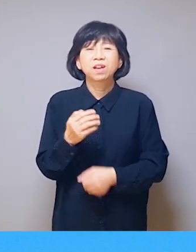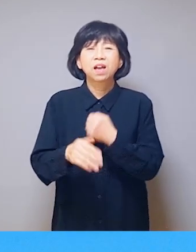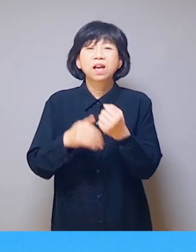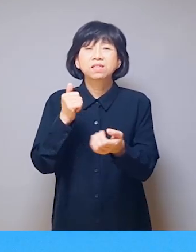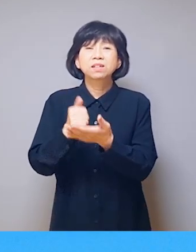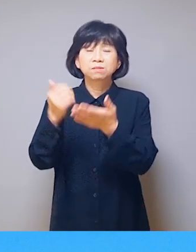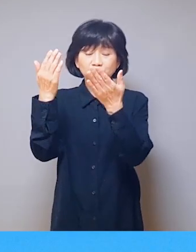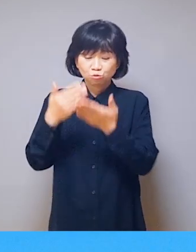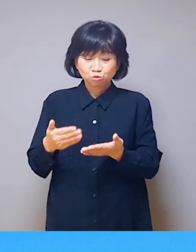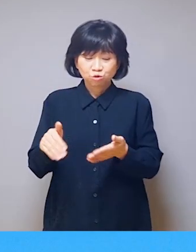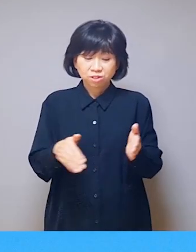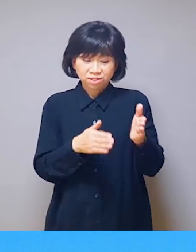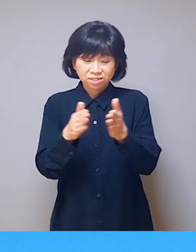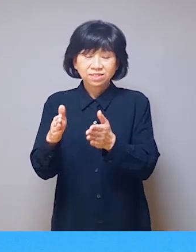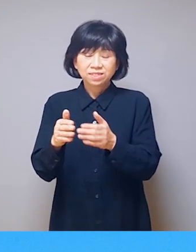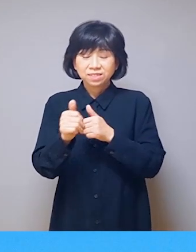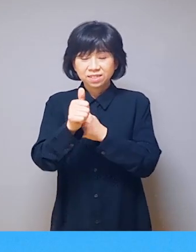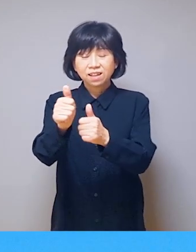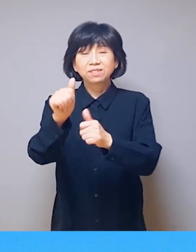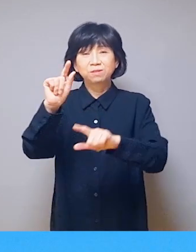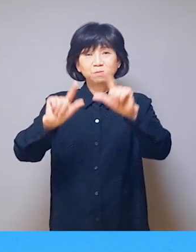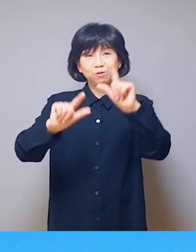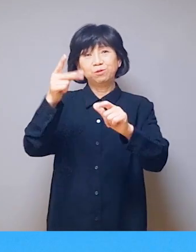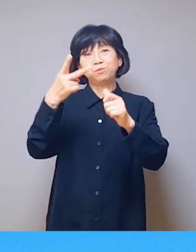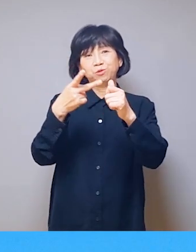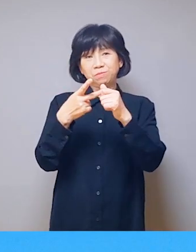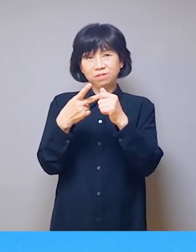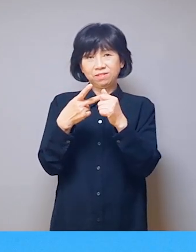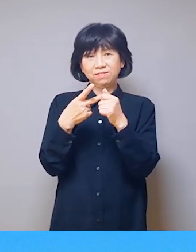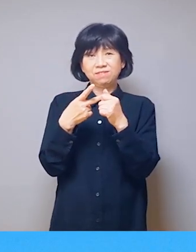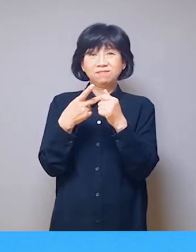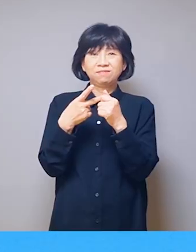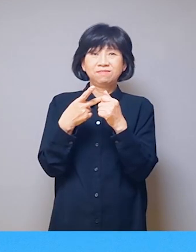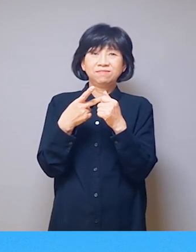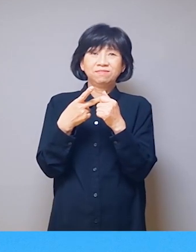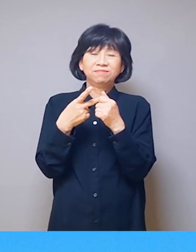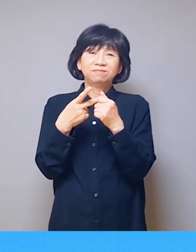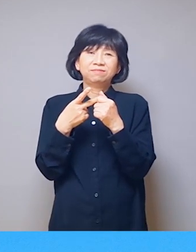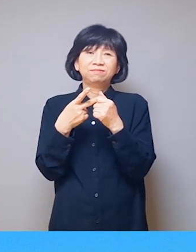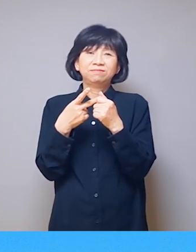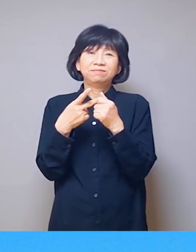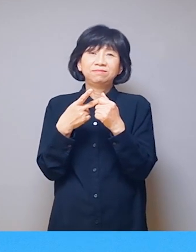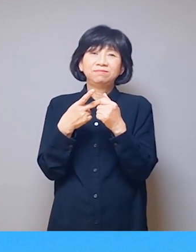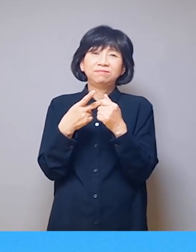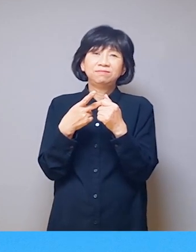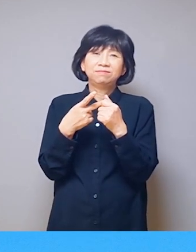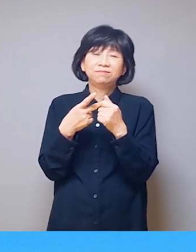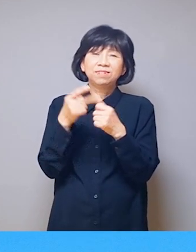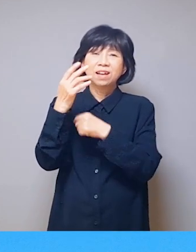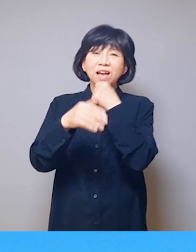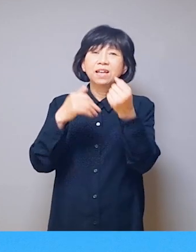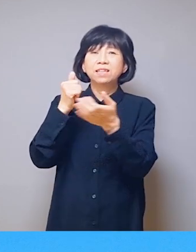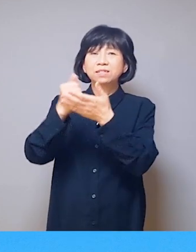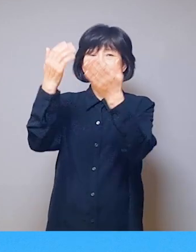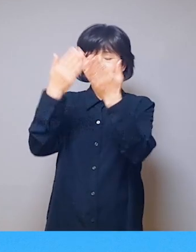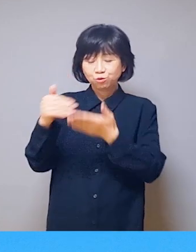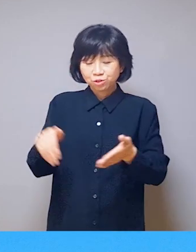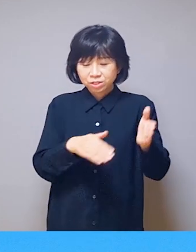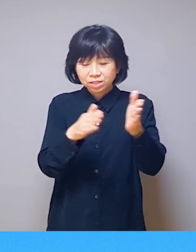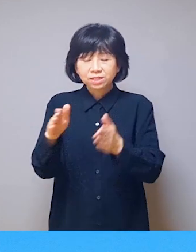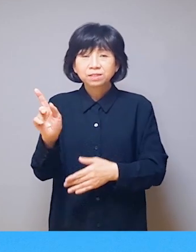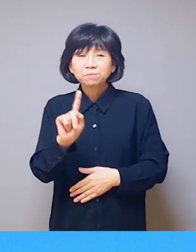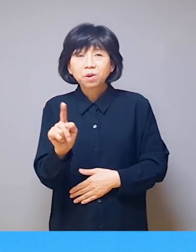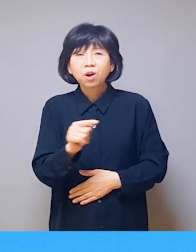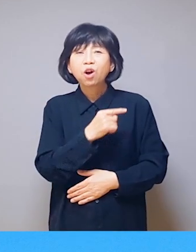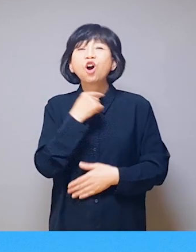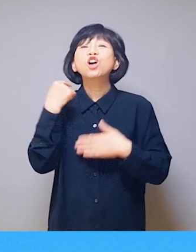하나님이 주신 길을 따라가는 또 한 가지의 모습을 한번 보았으면 좋겠어요. 두 번째를 보면 하나님이 주신 길은